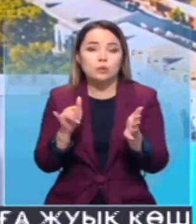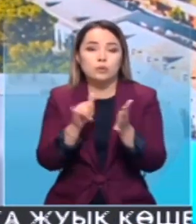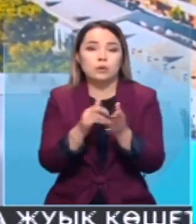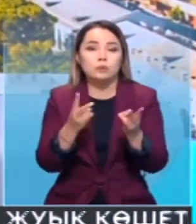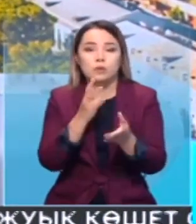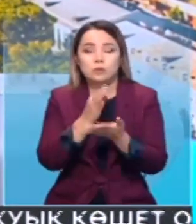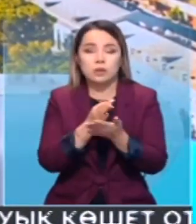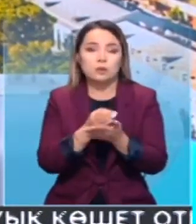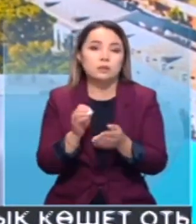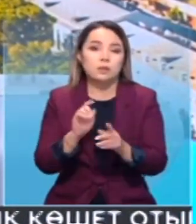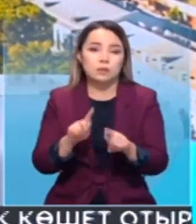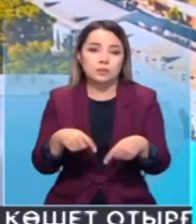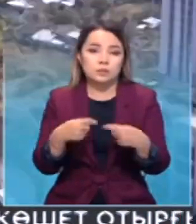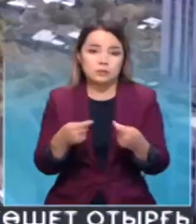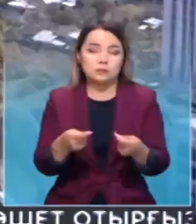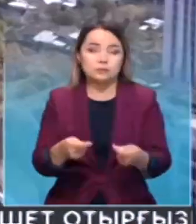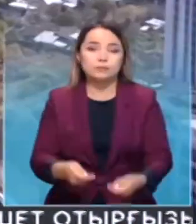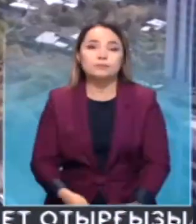тапсырылды.